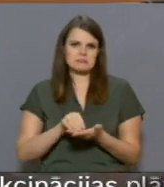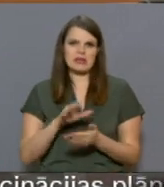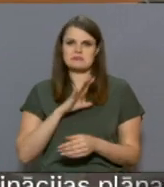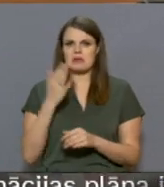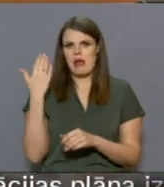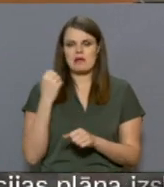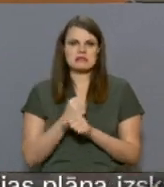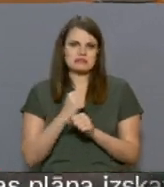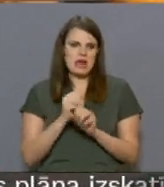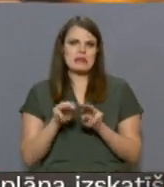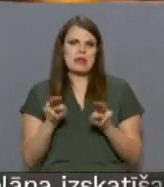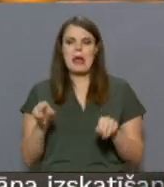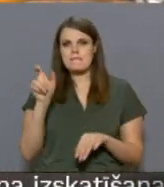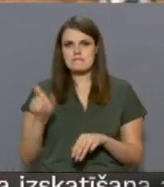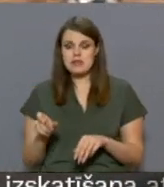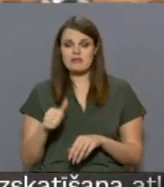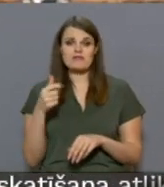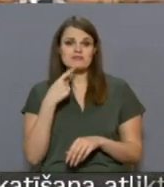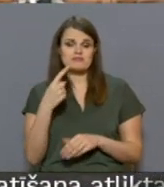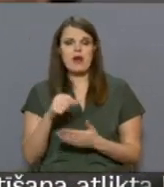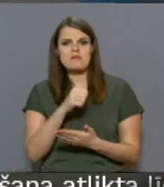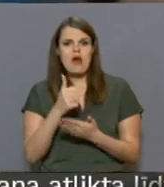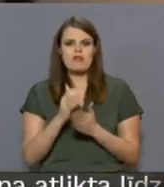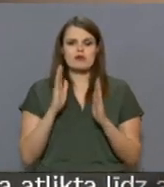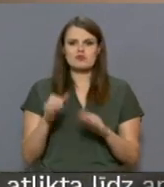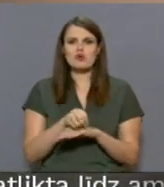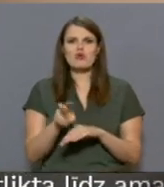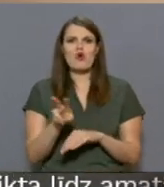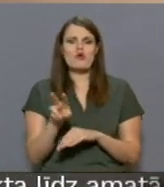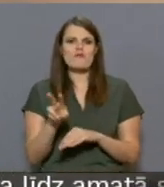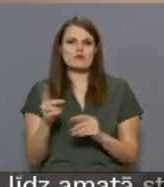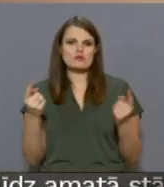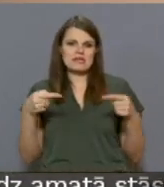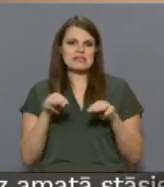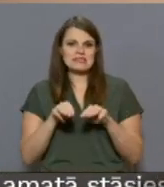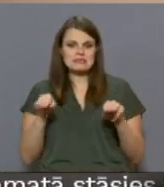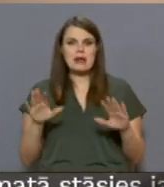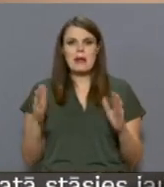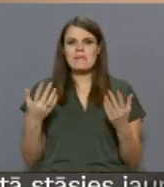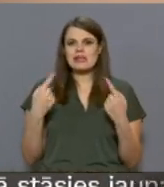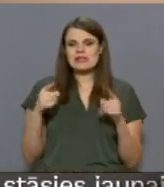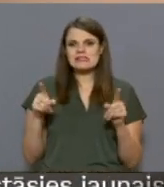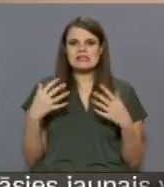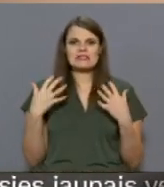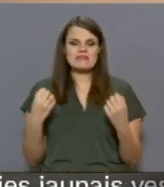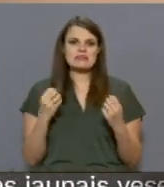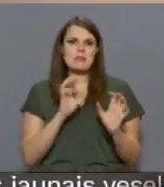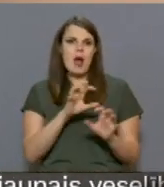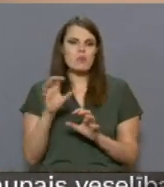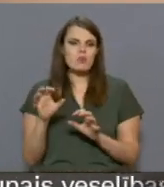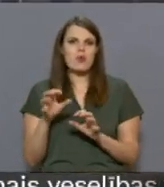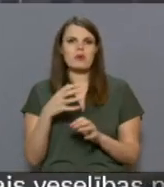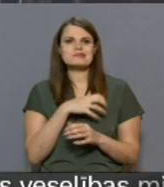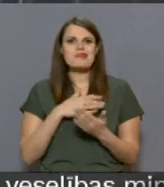amatā. Pavļuts atzīst, ka galvenokārt būs COVID-19 krīzes ministrs. Tomēr citas veselības aprūpes vajadzības, piemēram,